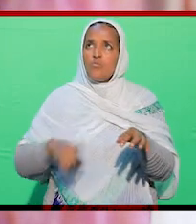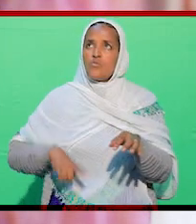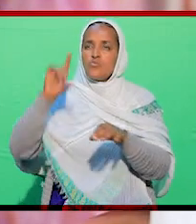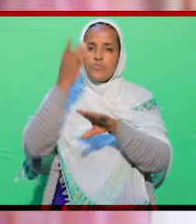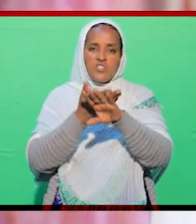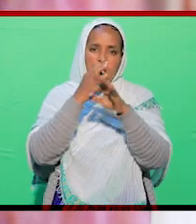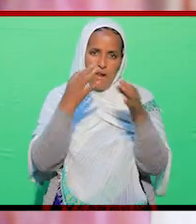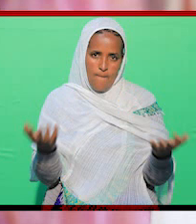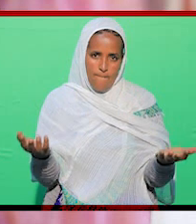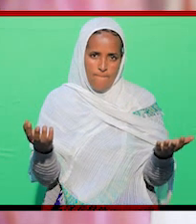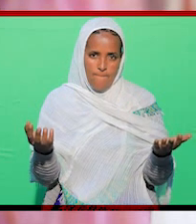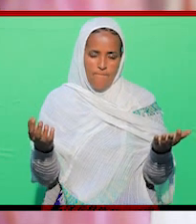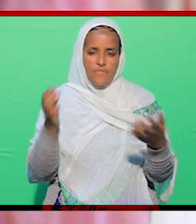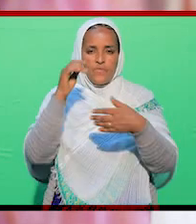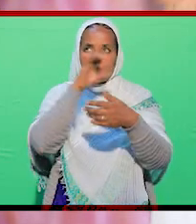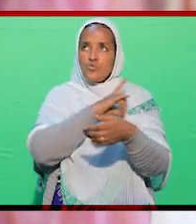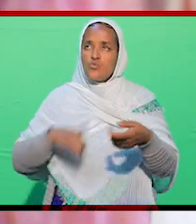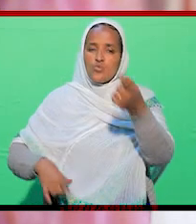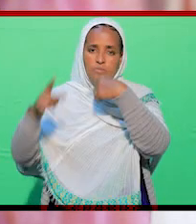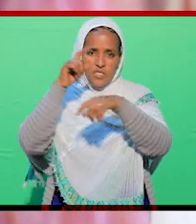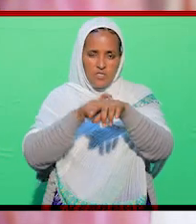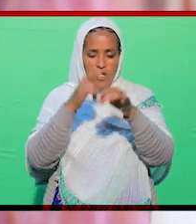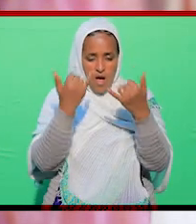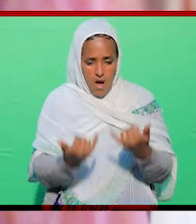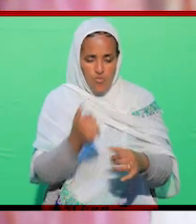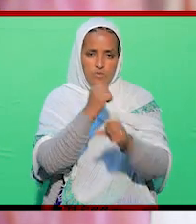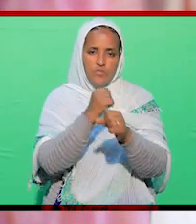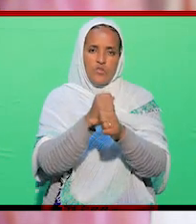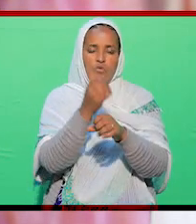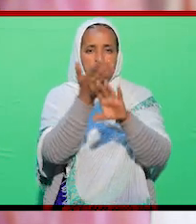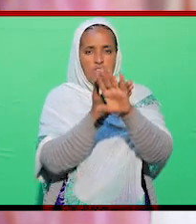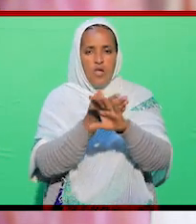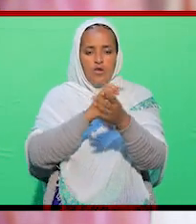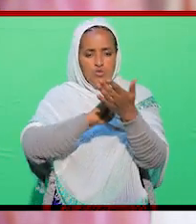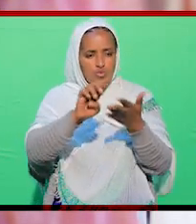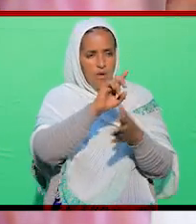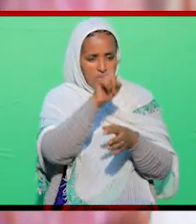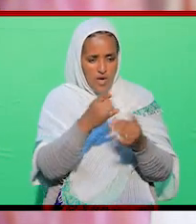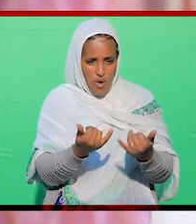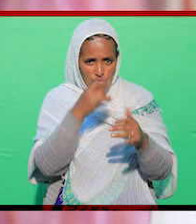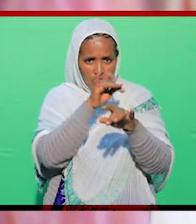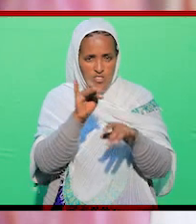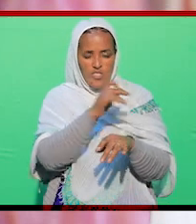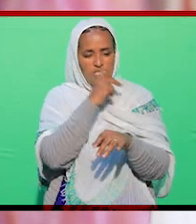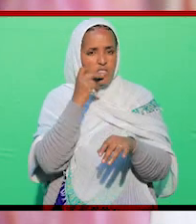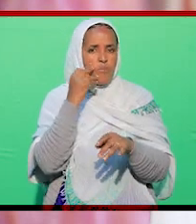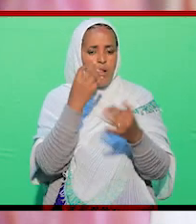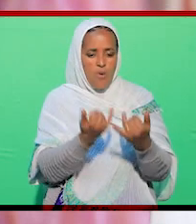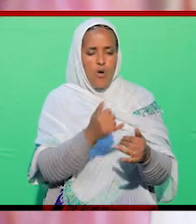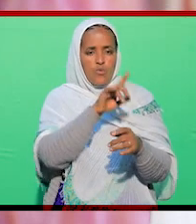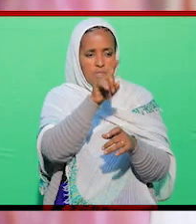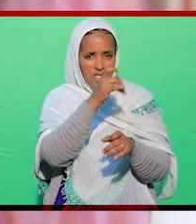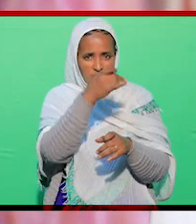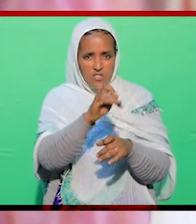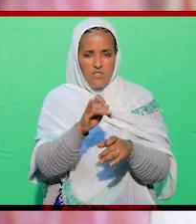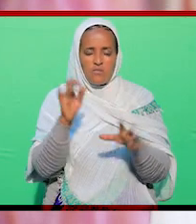በዕለተ ምጽአት ምልጃ የለም ማለት ነው። በትንሣኤ ዘጉባኤ ምልጃ የለም። ምልጃ አሁን ነው የሚሰራው። ቅዱሳንን መጠየቅ አሁን እንጂ እመቤታችንን